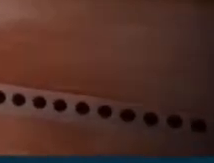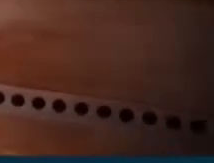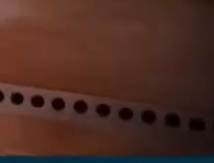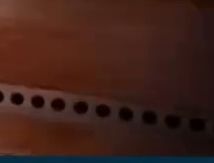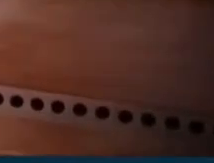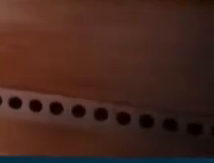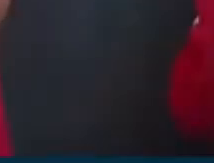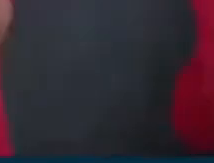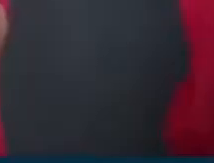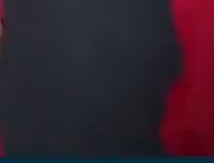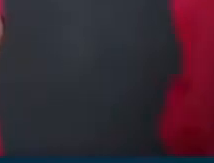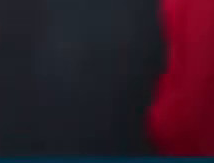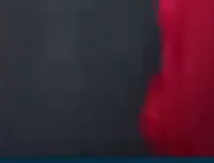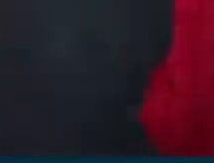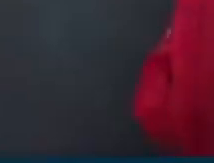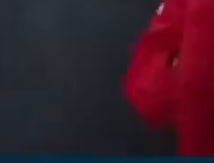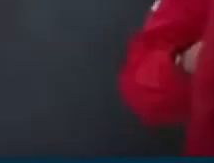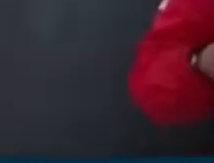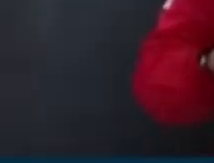PDI